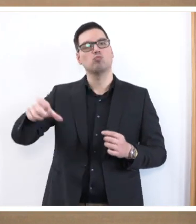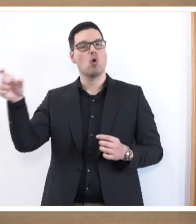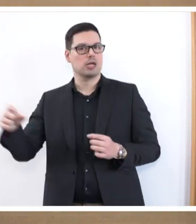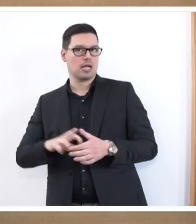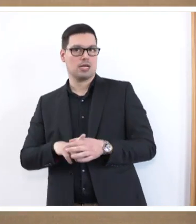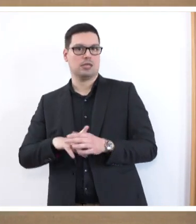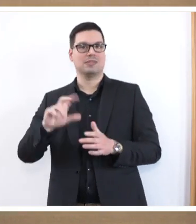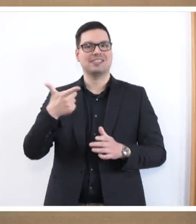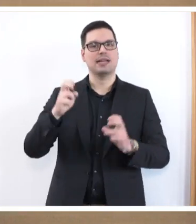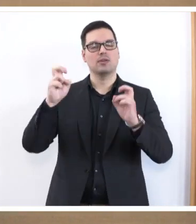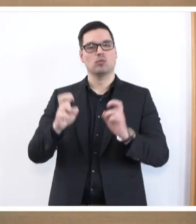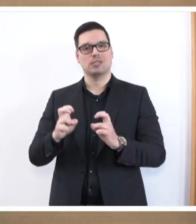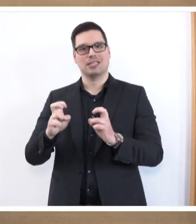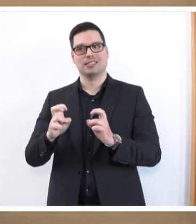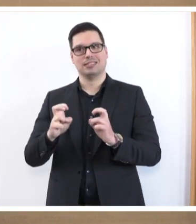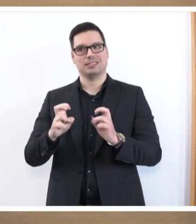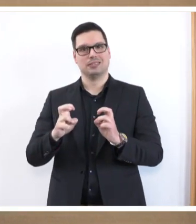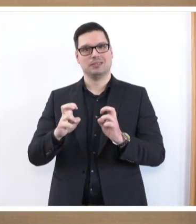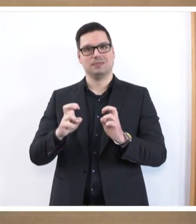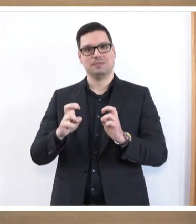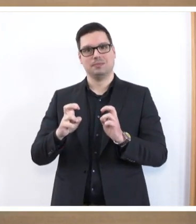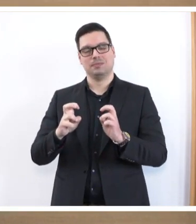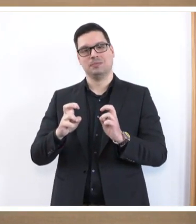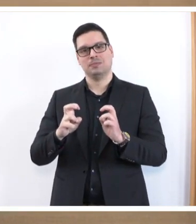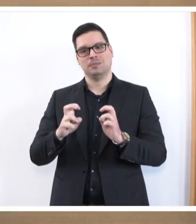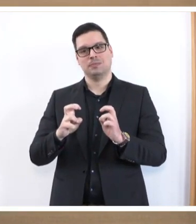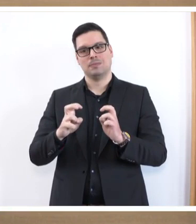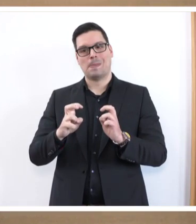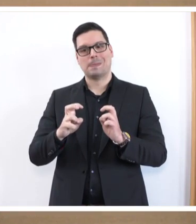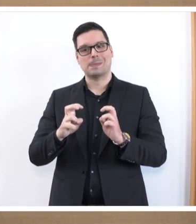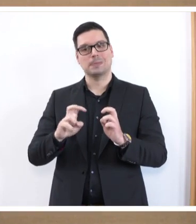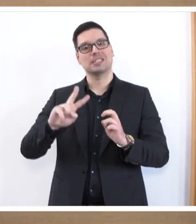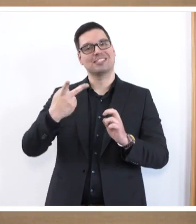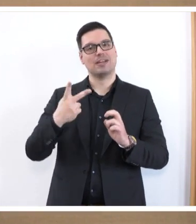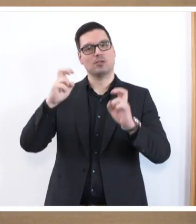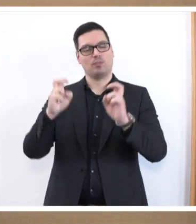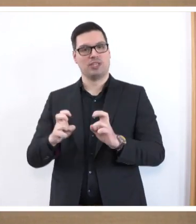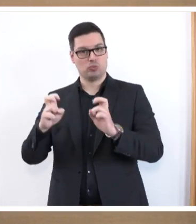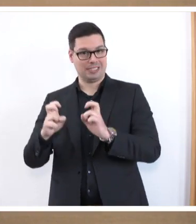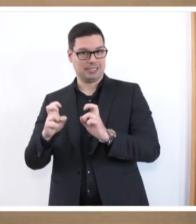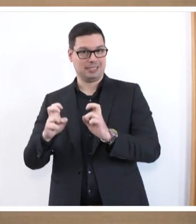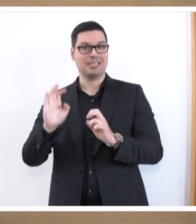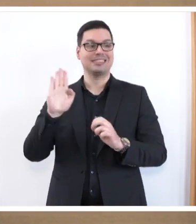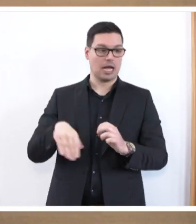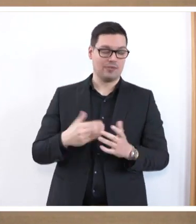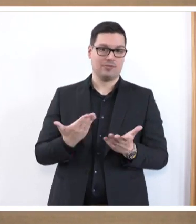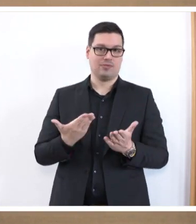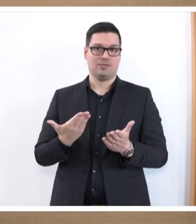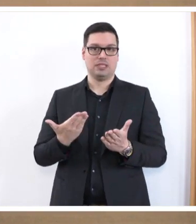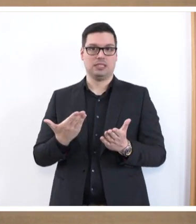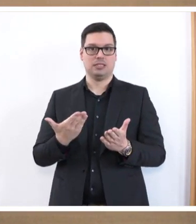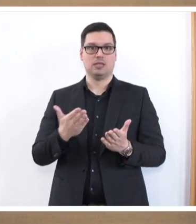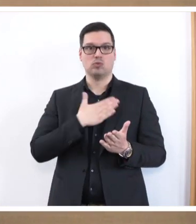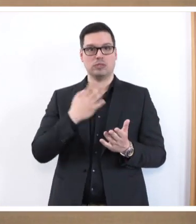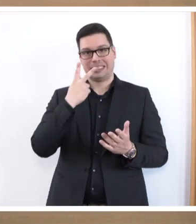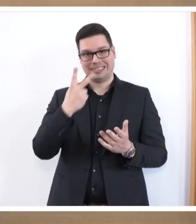mit Zweitwohnsitz in der Gemeinde erweitert, sprich jeder mit Zweitwohnsitz darf entsprechend kandidieren, dann ist das aus